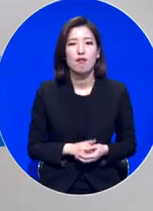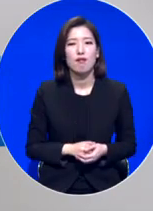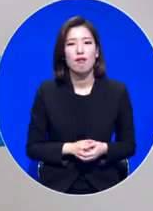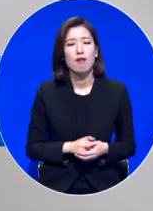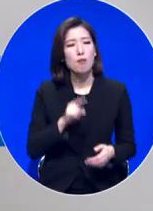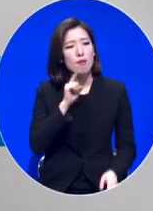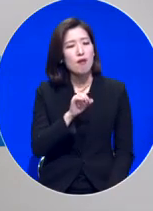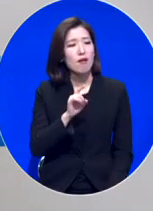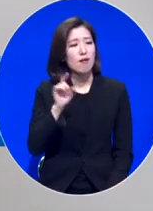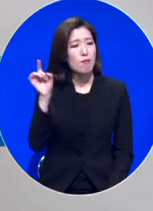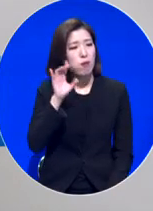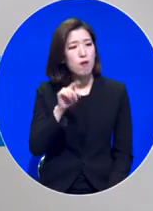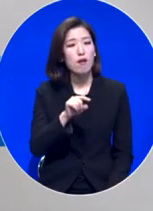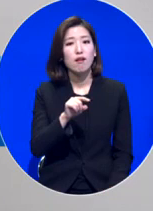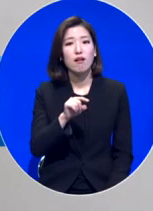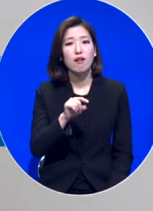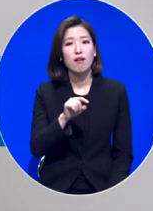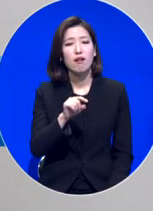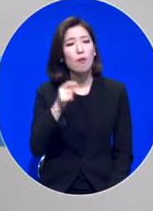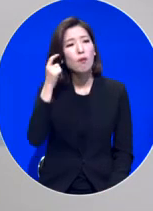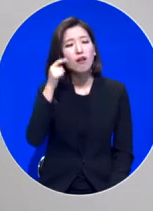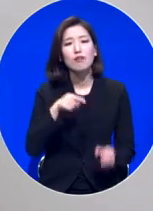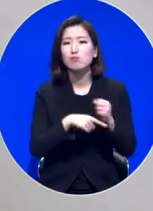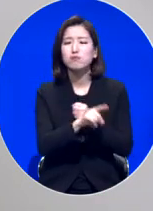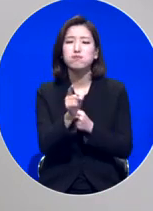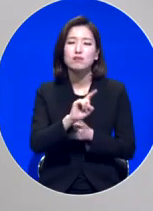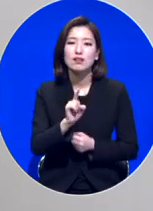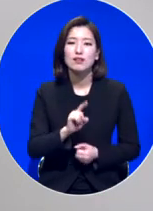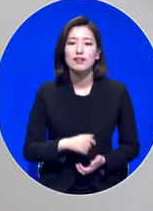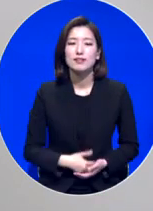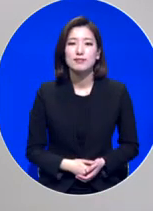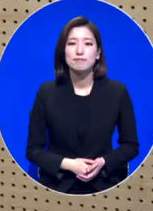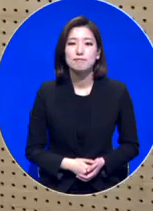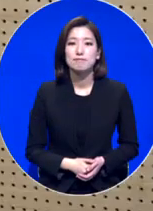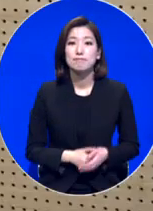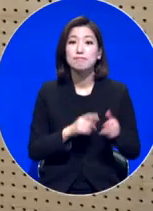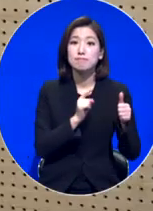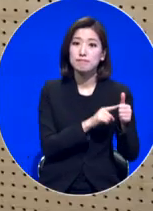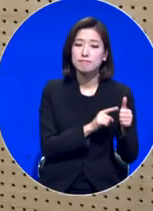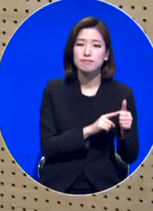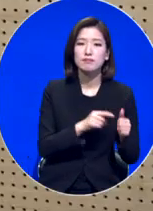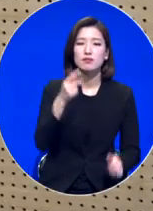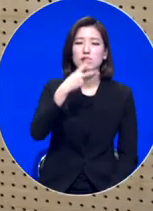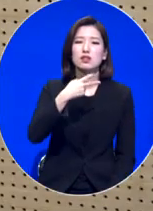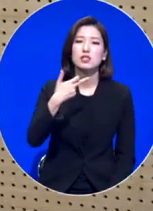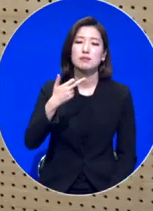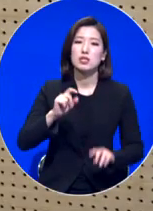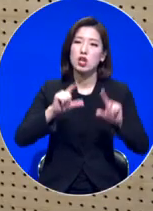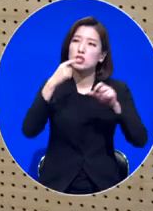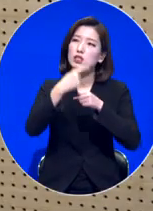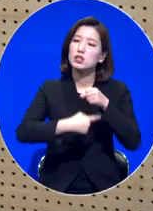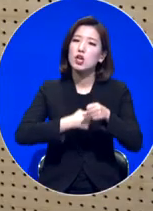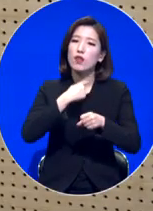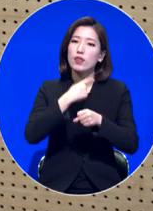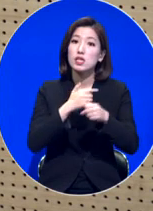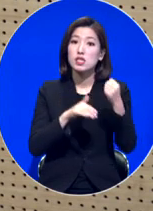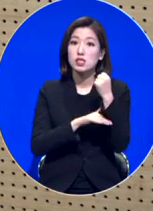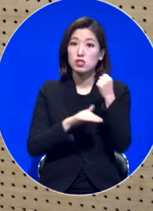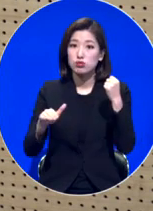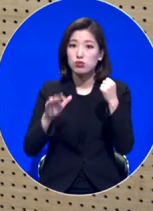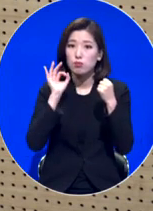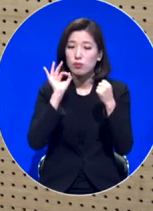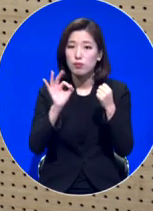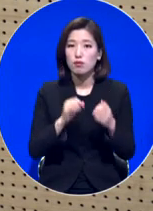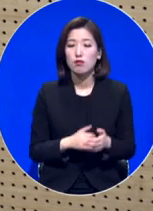어처구니 없는 일들이 얼마나 자주 일어나고 또 왜 이런 일들이 일어나나요? 2017년 1년 기준으로 해서 2017년 한 해